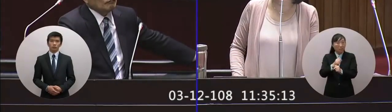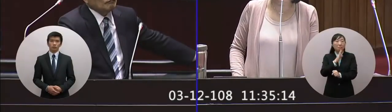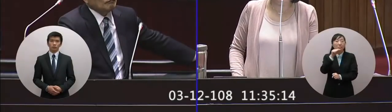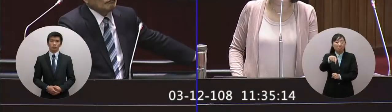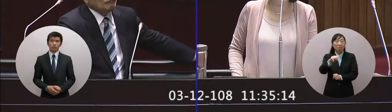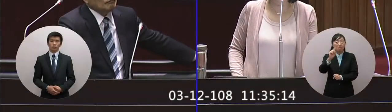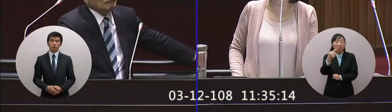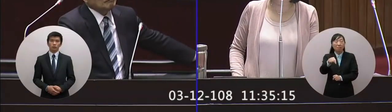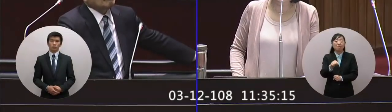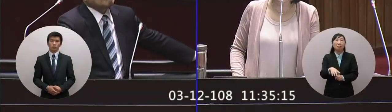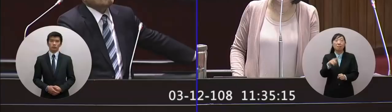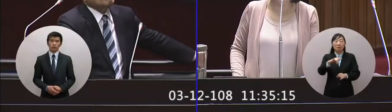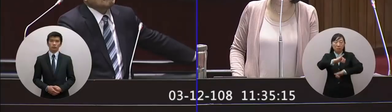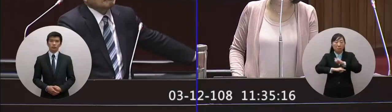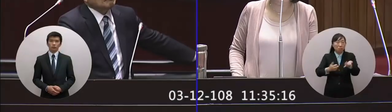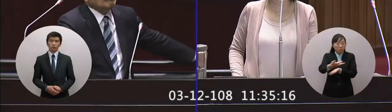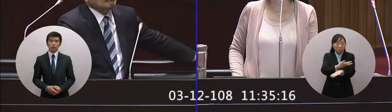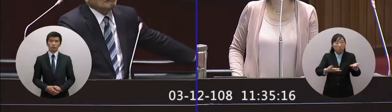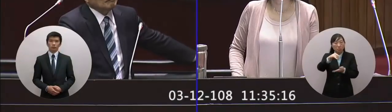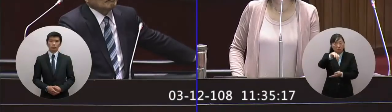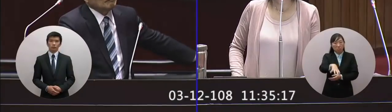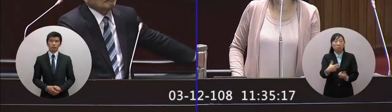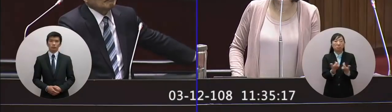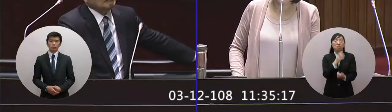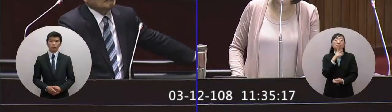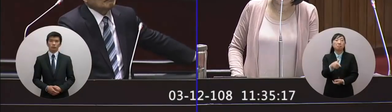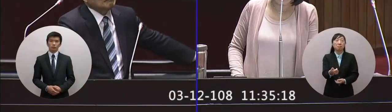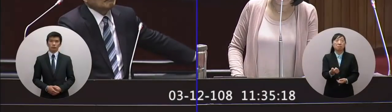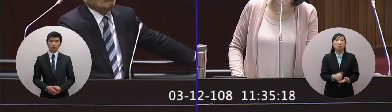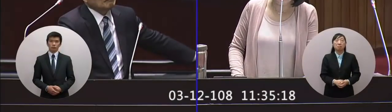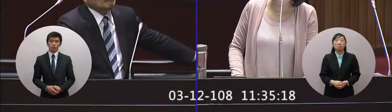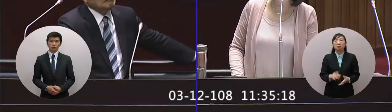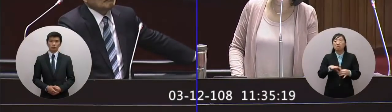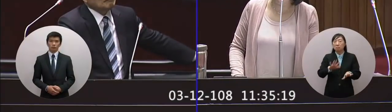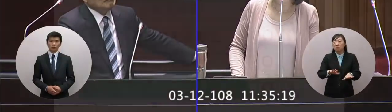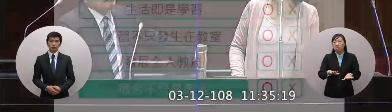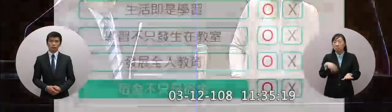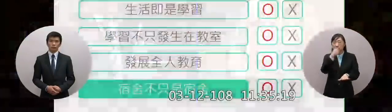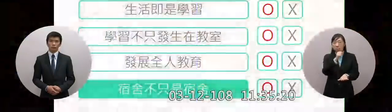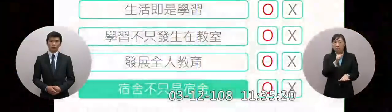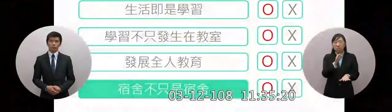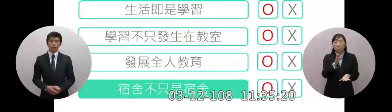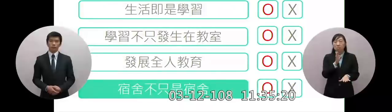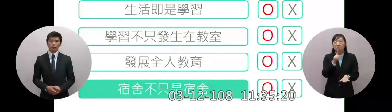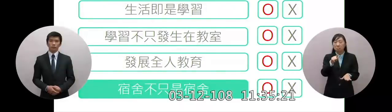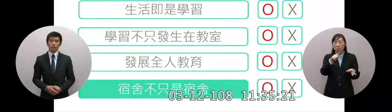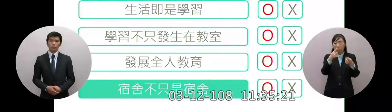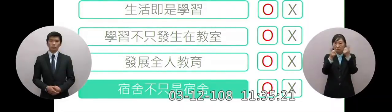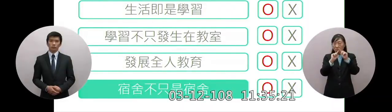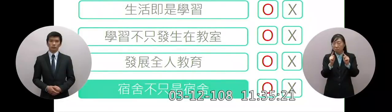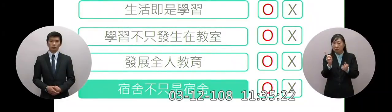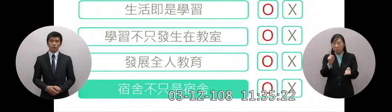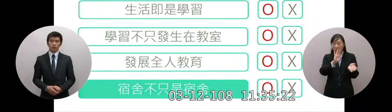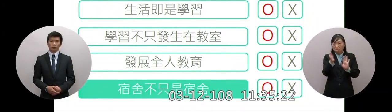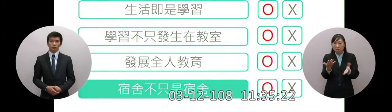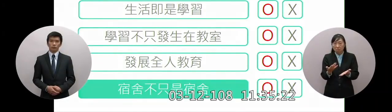大交流学习的重要场域。下一页。所以新时代台湾到底需要什么样的大学？我很